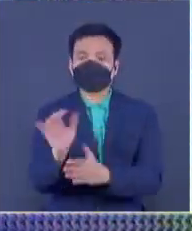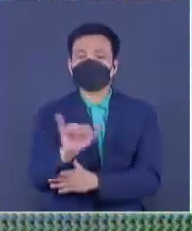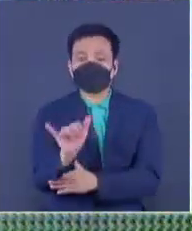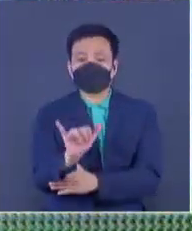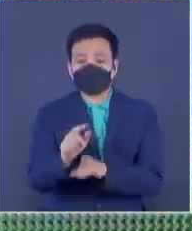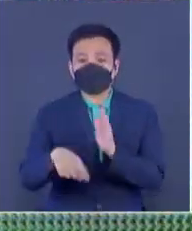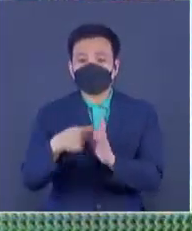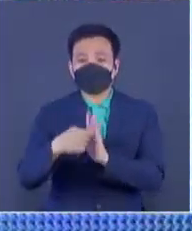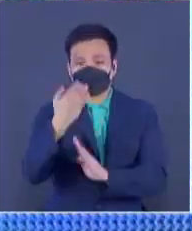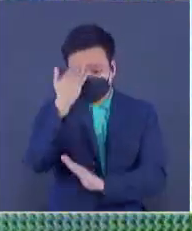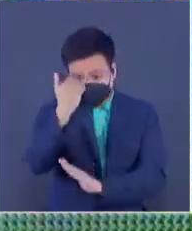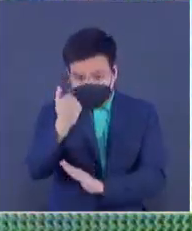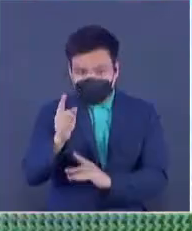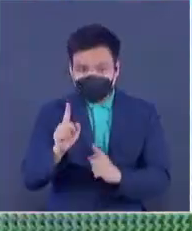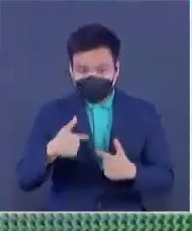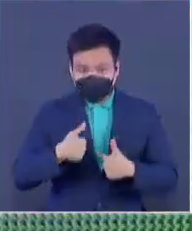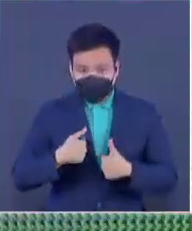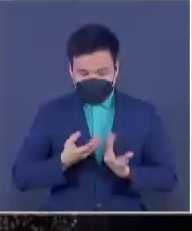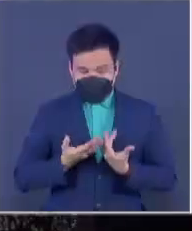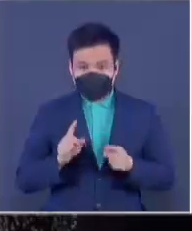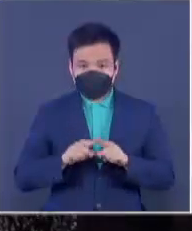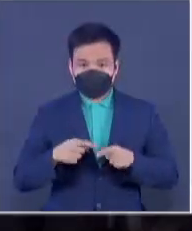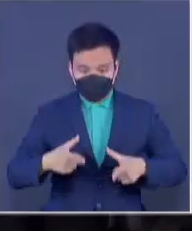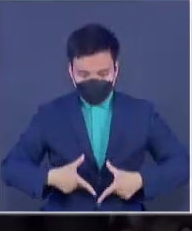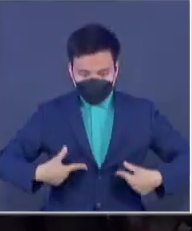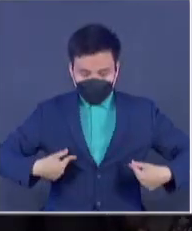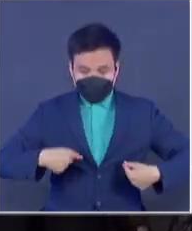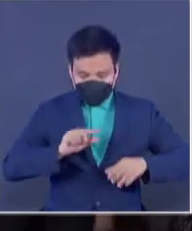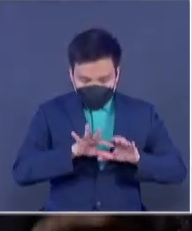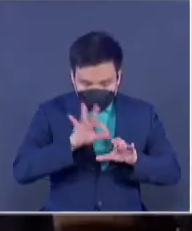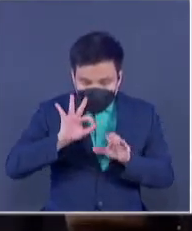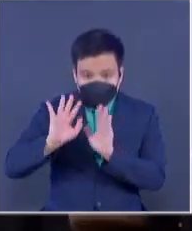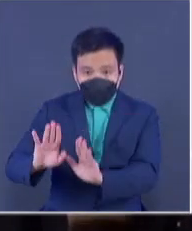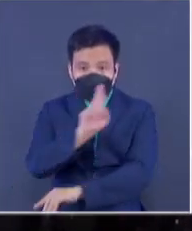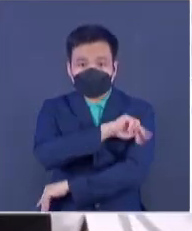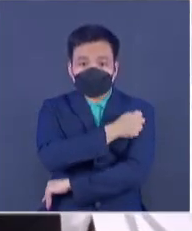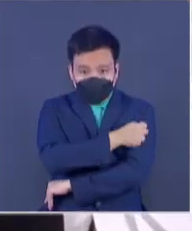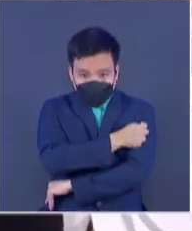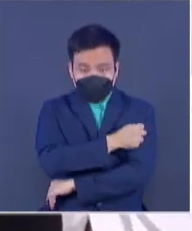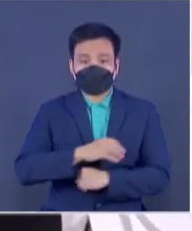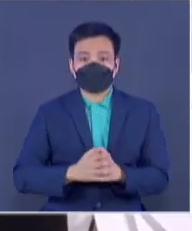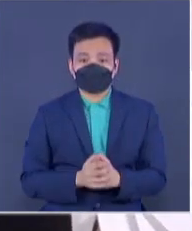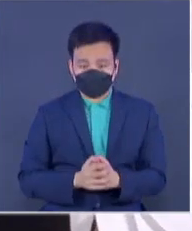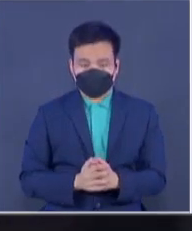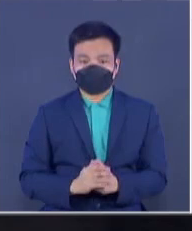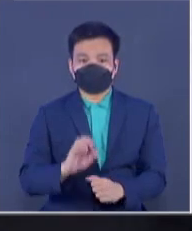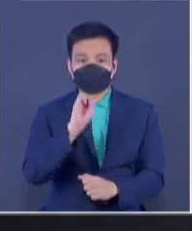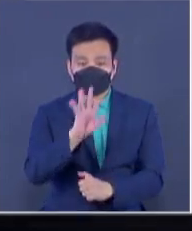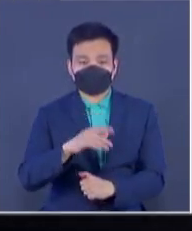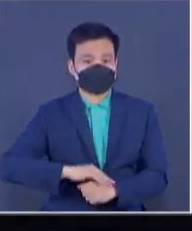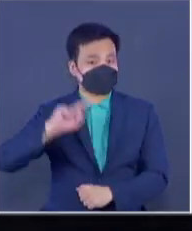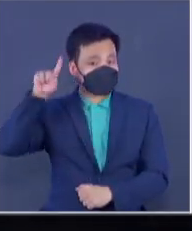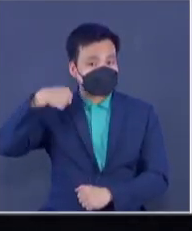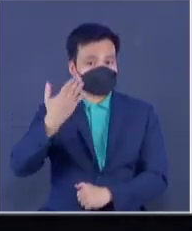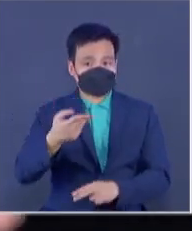เคยถึงสาเหตุที่เธอตัดสินใจไปฝากใครไปด้วยค่ะจะรีบออกมาปฏิเสธข่าวเป็นการด่วนนะคะหลังนางเอก